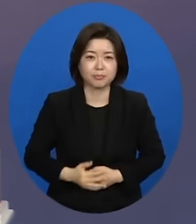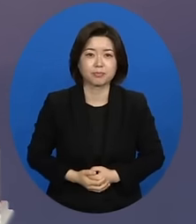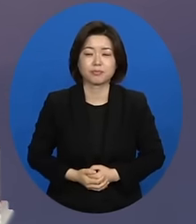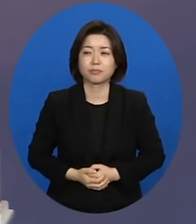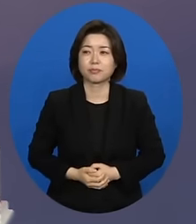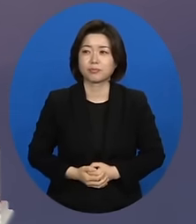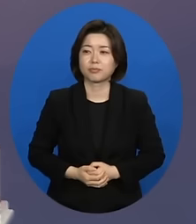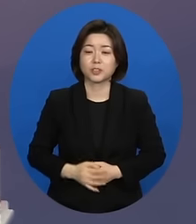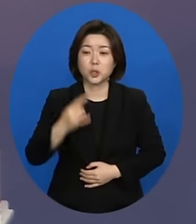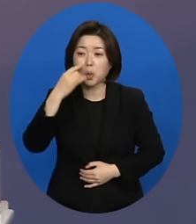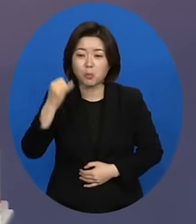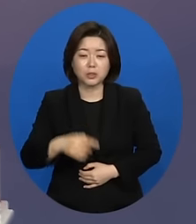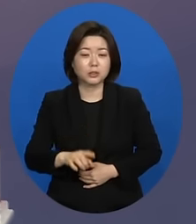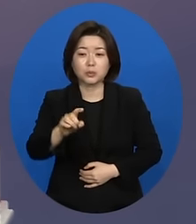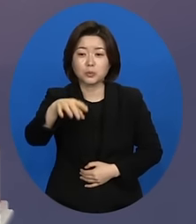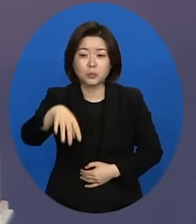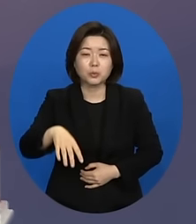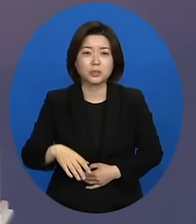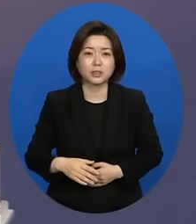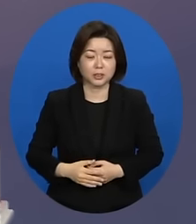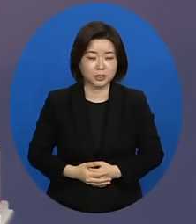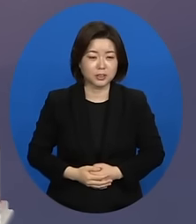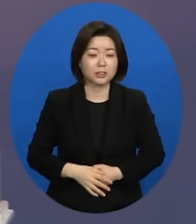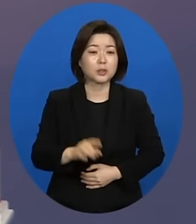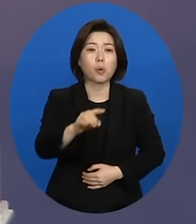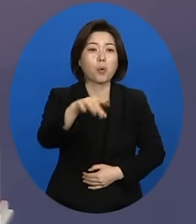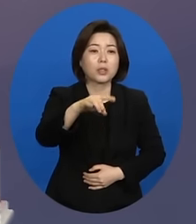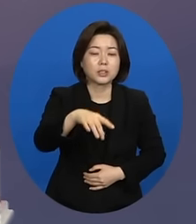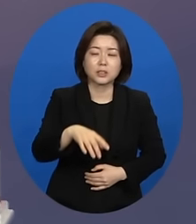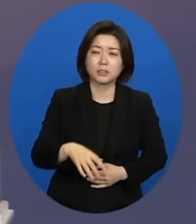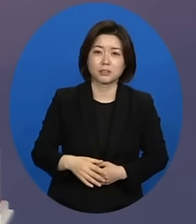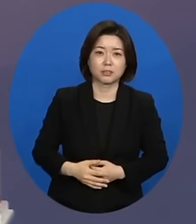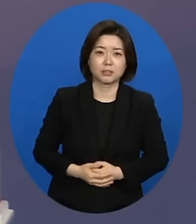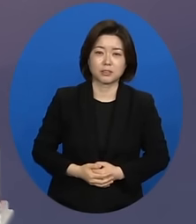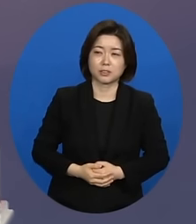어딘데? 마음에 안 들면 안 가겠단 말인가요?